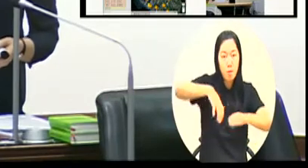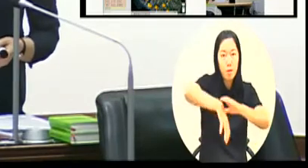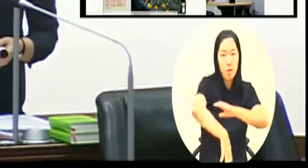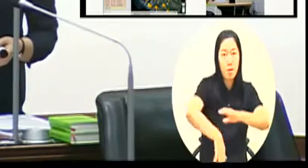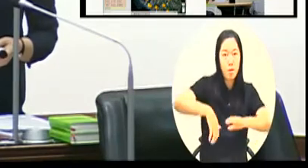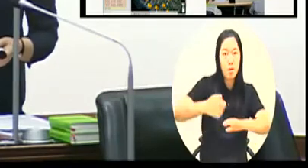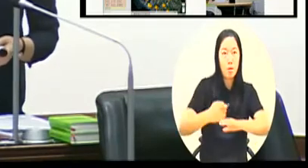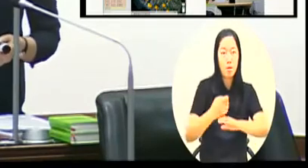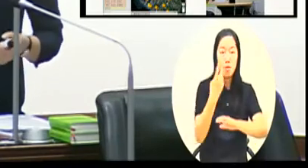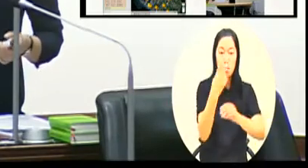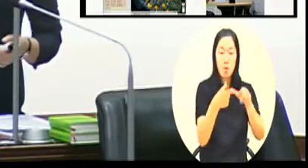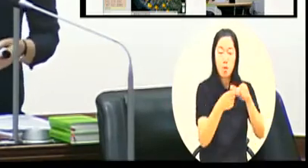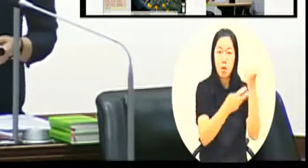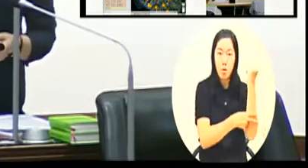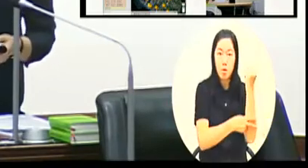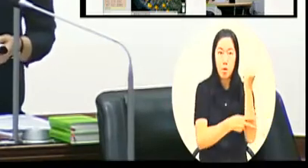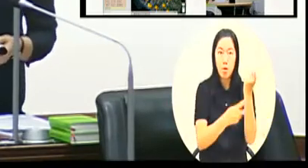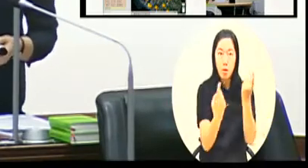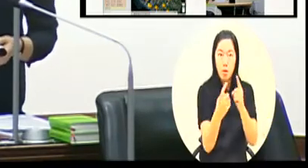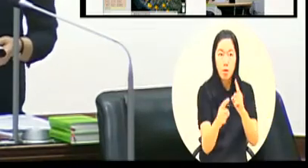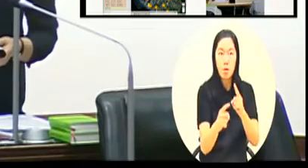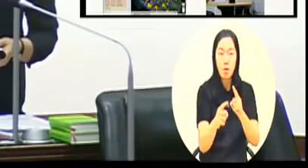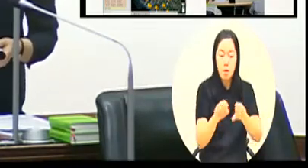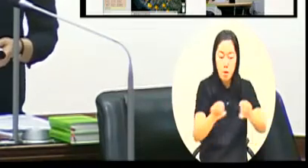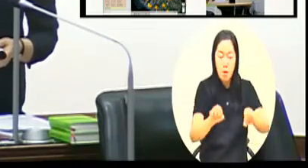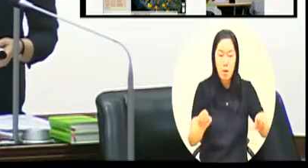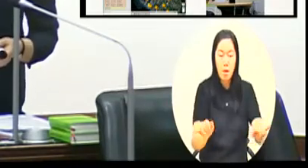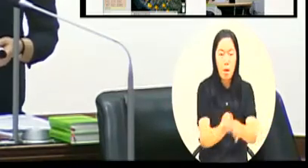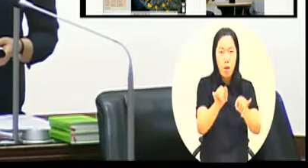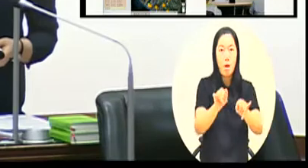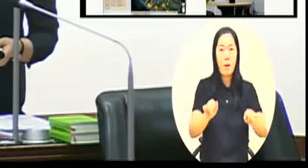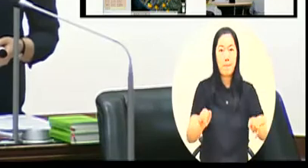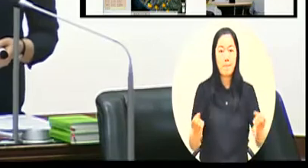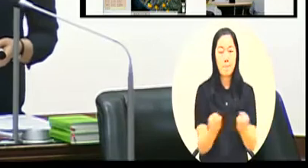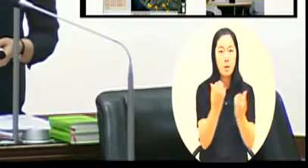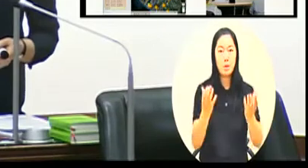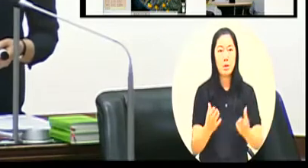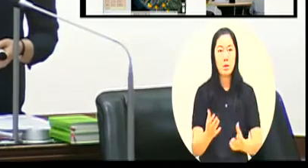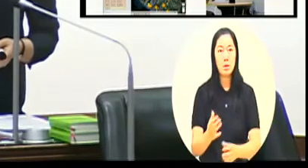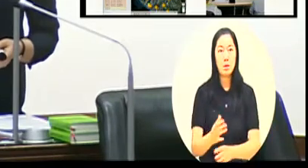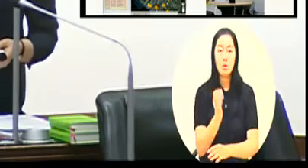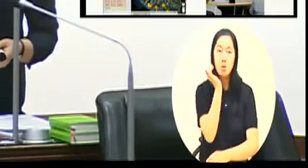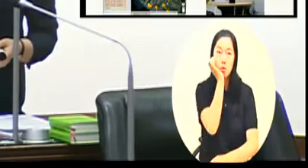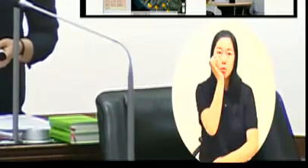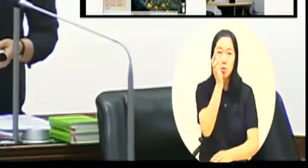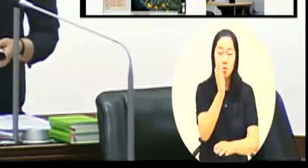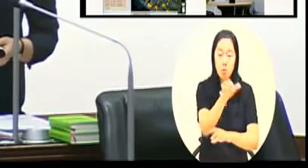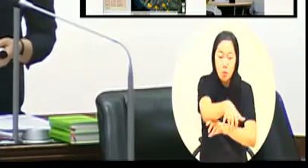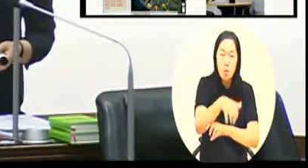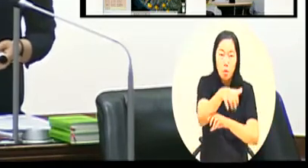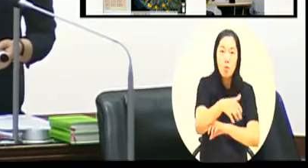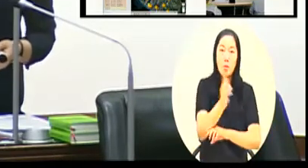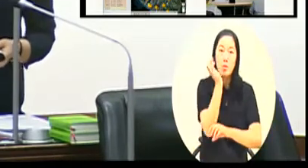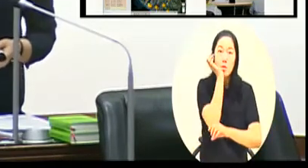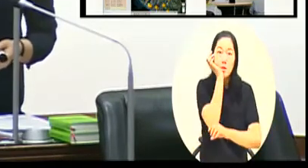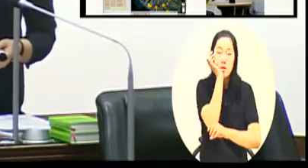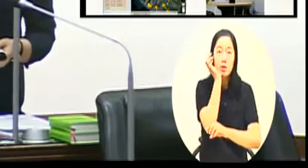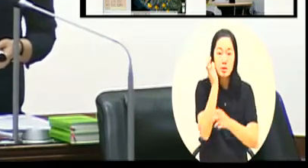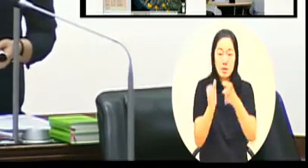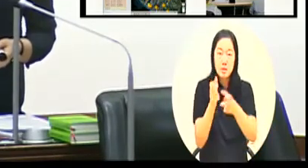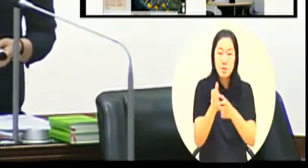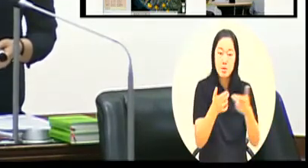挖两米，可是刚好是跟两米的这个管路强碰。那如果是挖到石化管路的话，那是不是很容易发生